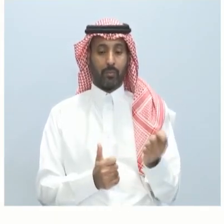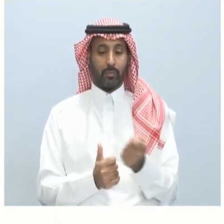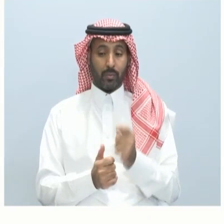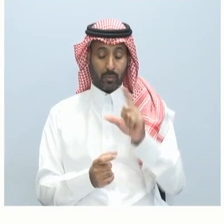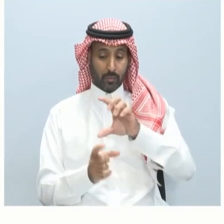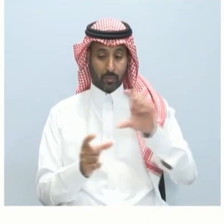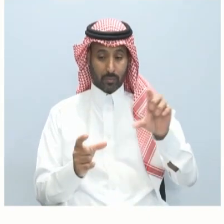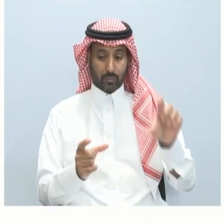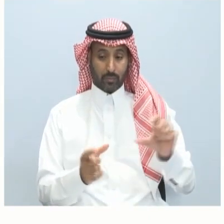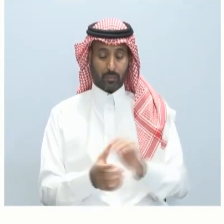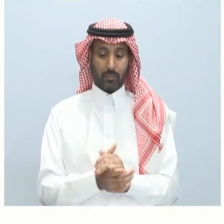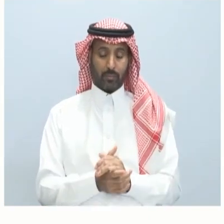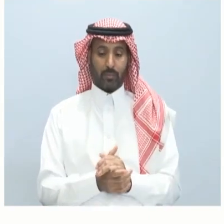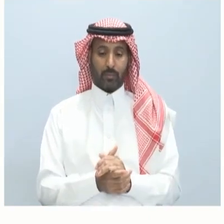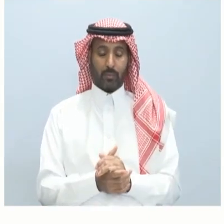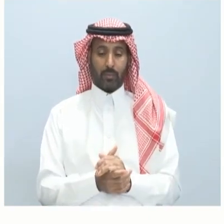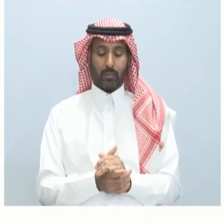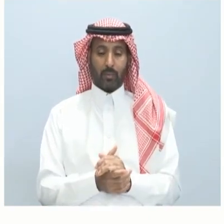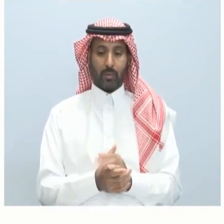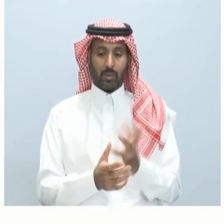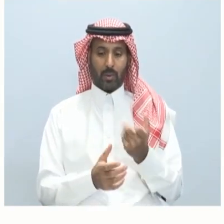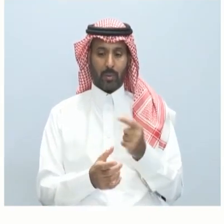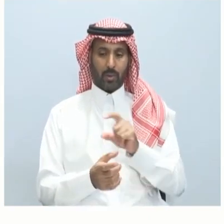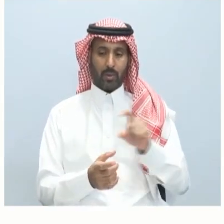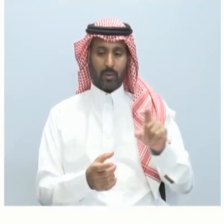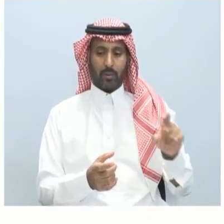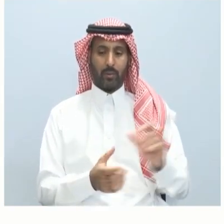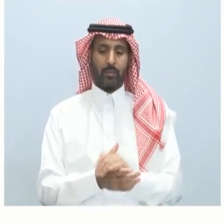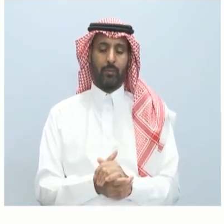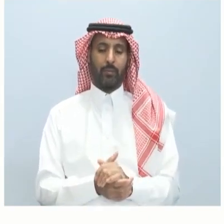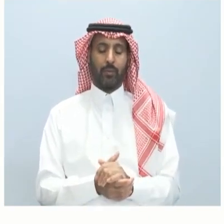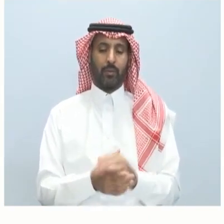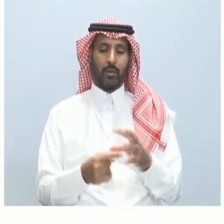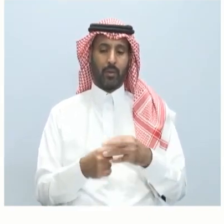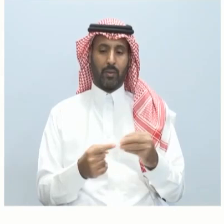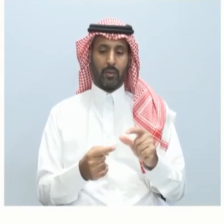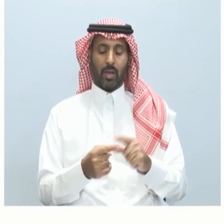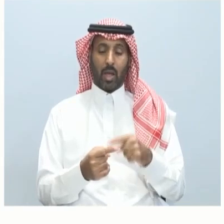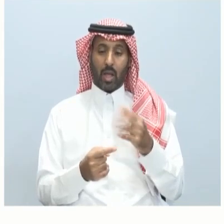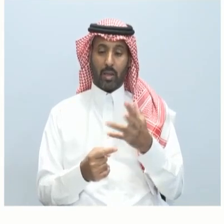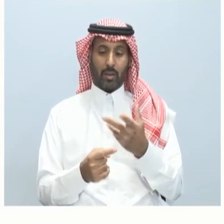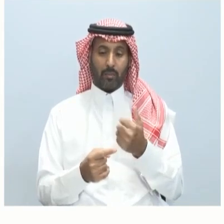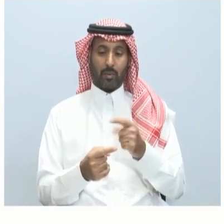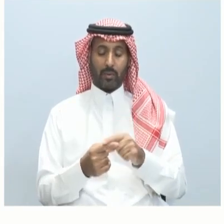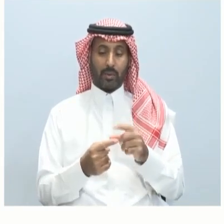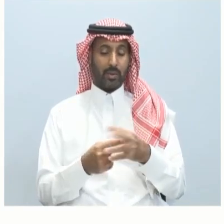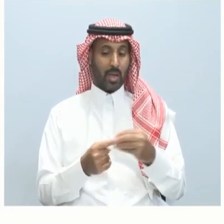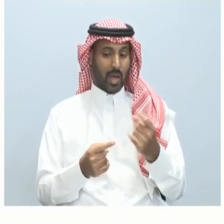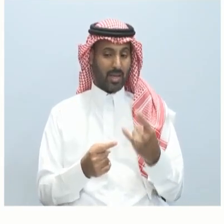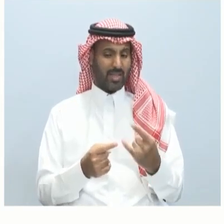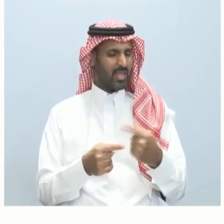هذه العباره بصوره معادله جبريه نقص عدد بمقدار 10